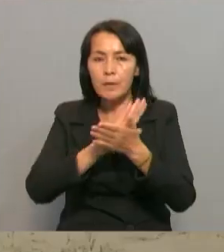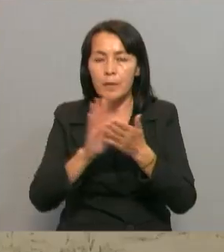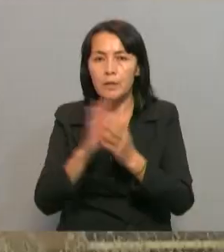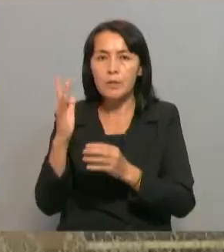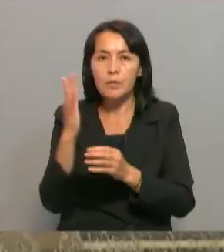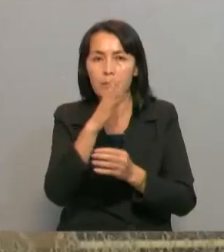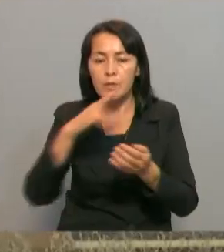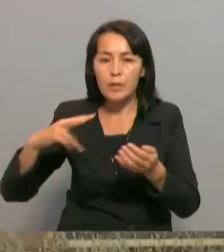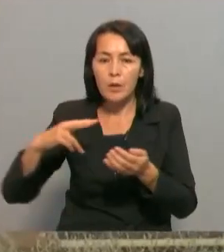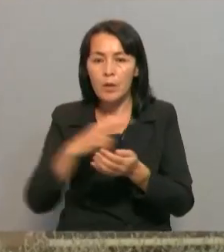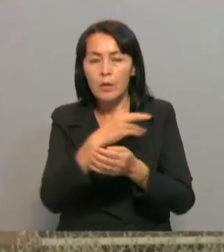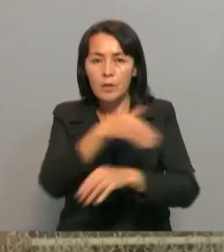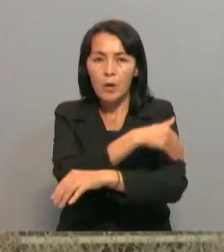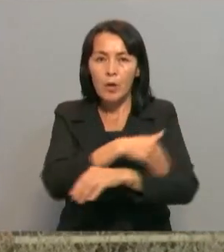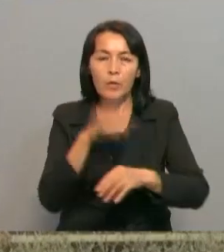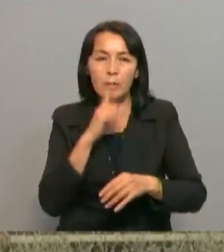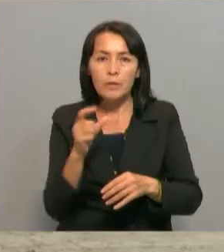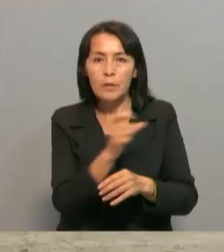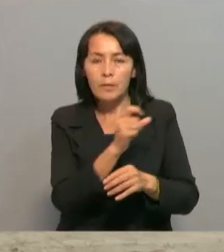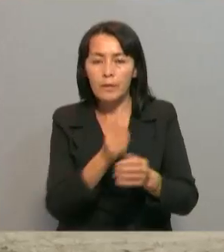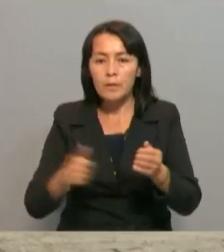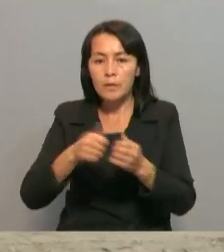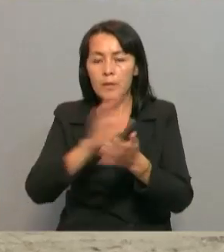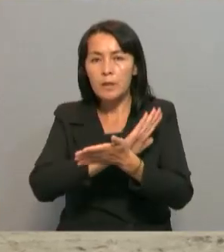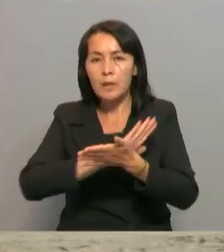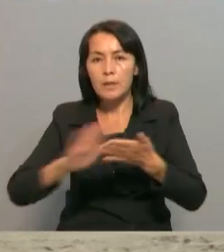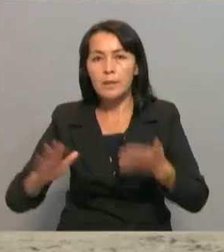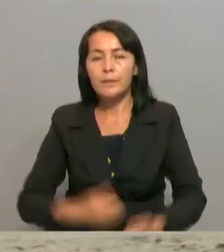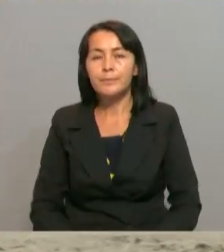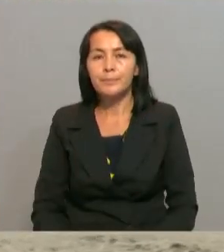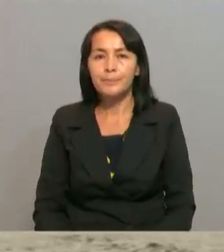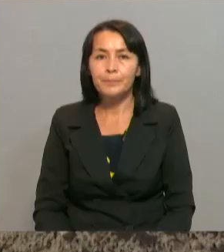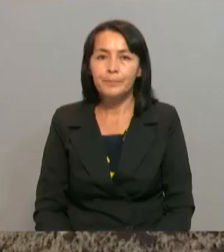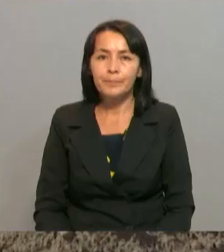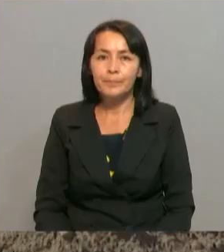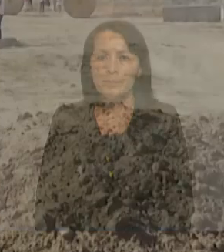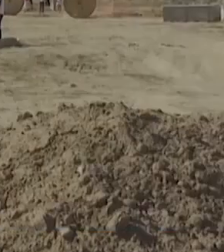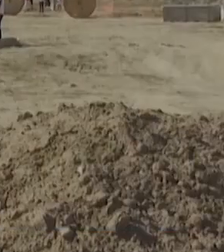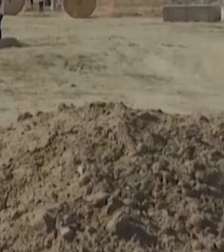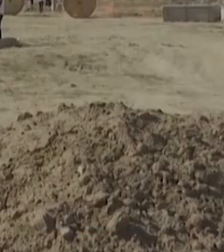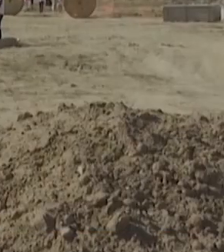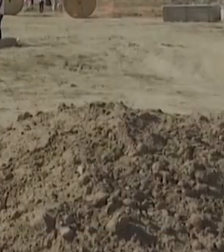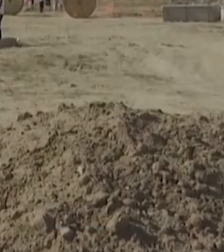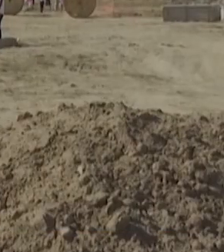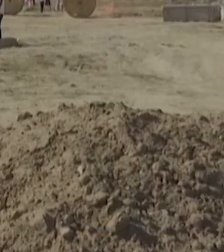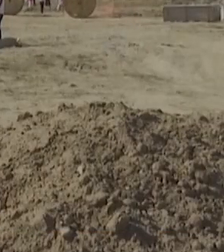деревья были вырублены улицы и берега рек очищены от мусора нургиса Абди жалелов Диана Азис новости